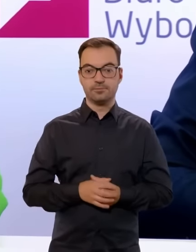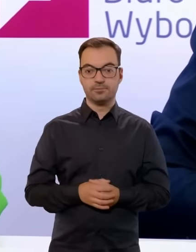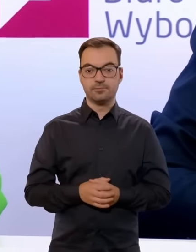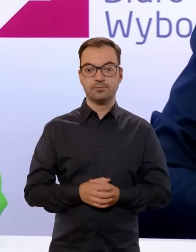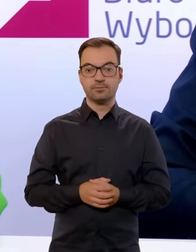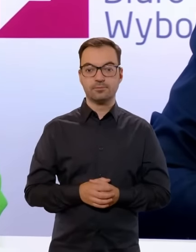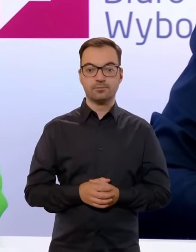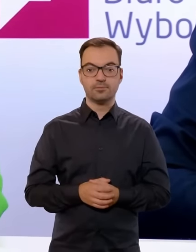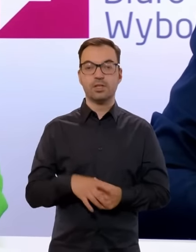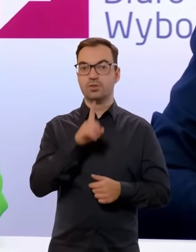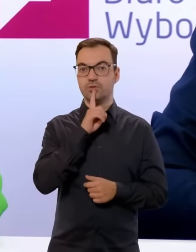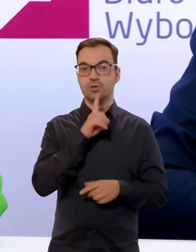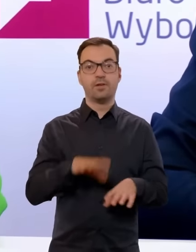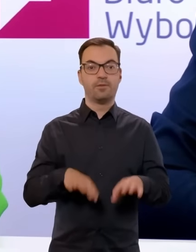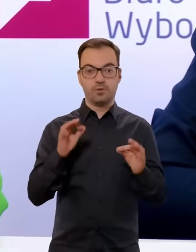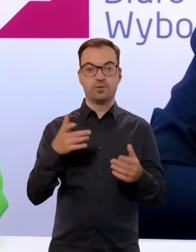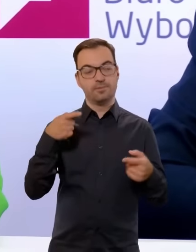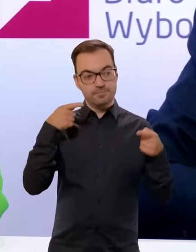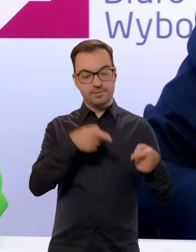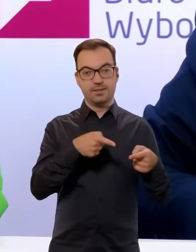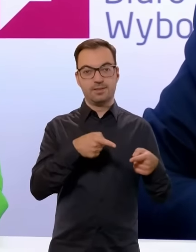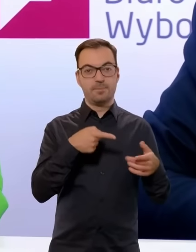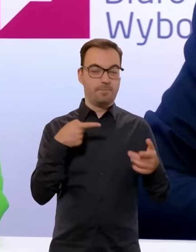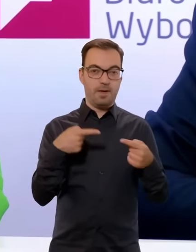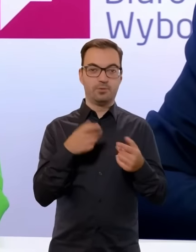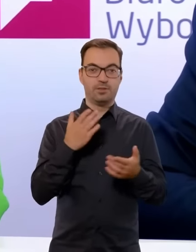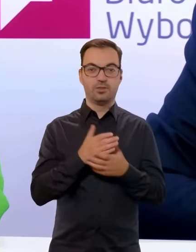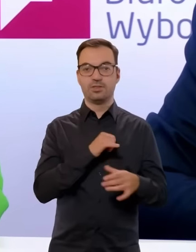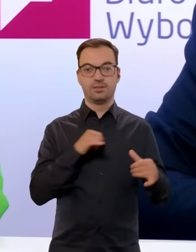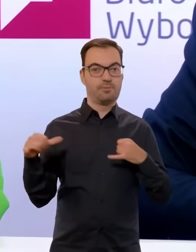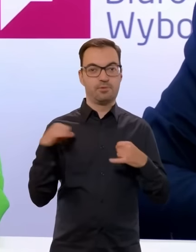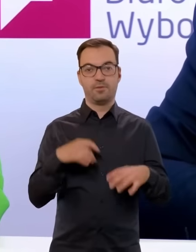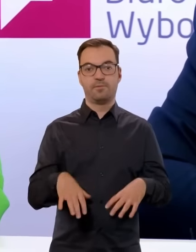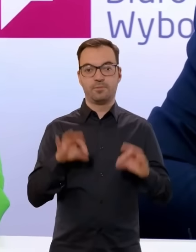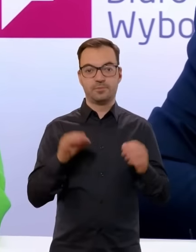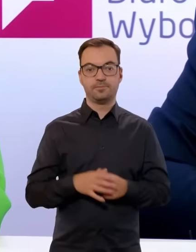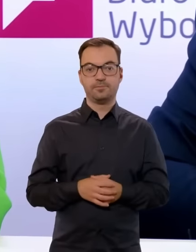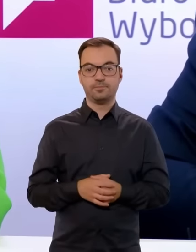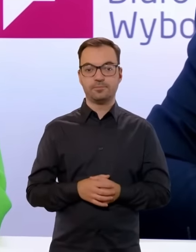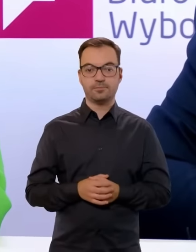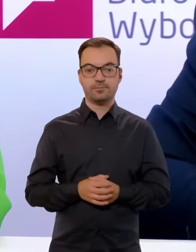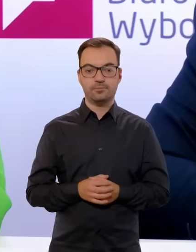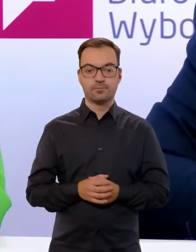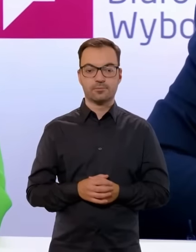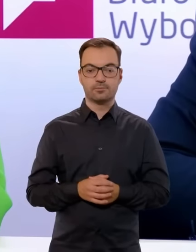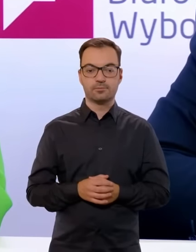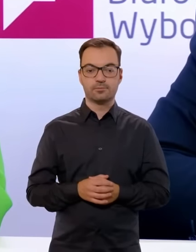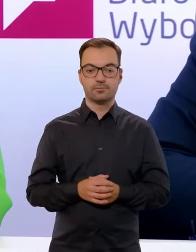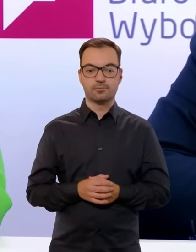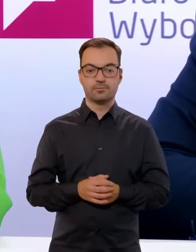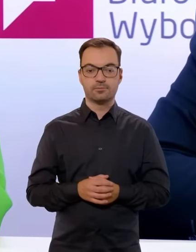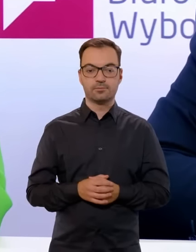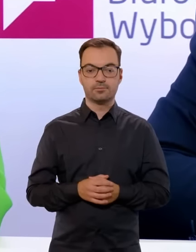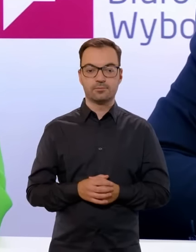W dniu dzisiejszym mamy ciszę wyborczą związaną z wyborami samorządowymi. W związku z tym dotyczy to